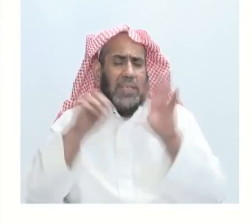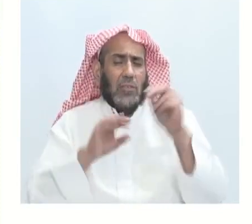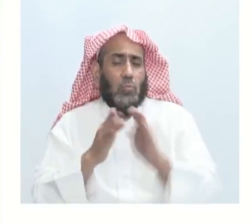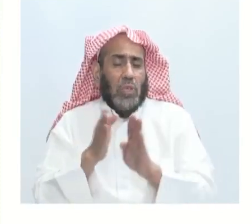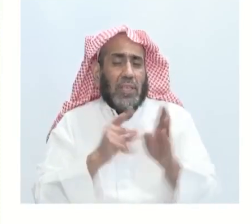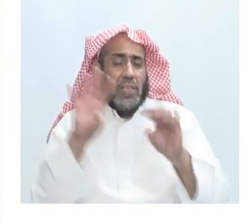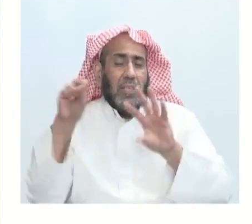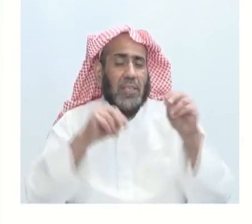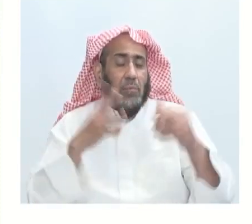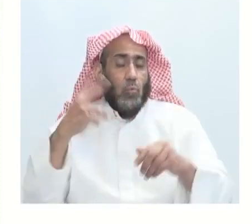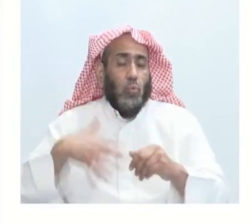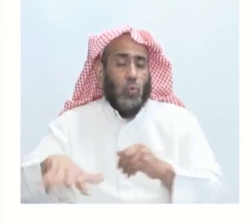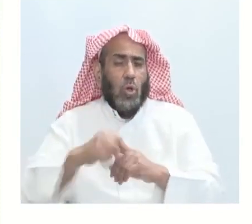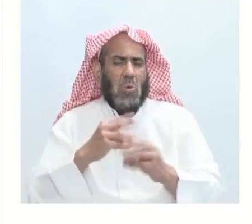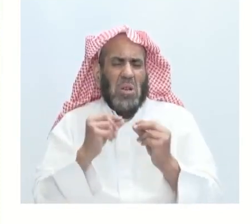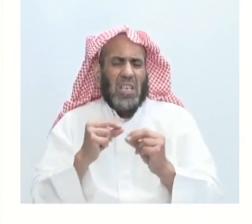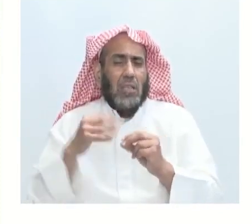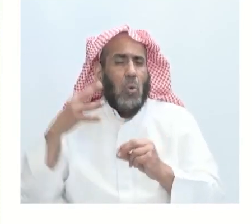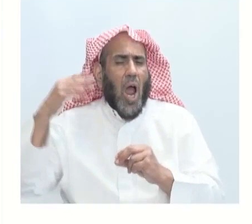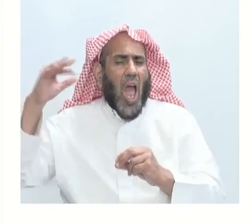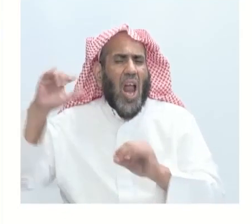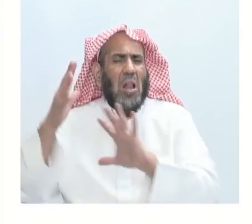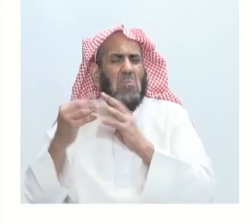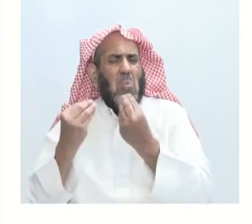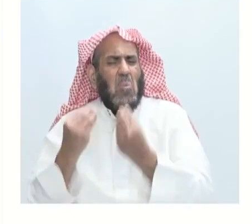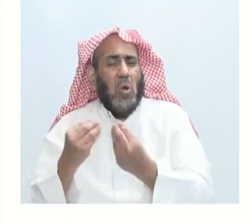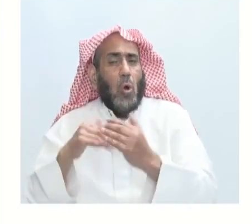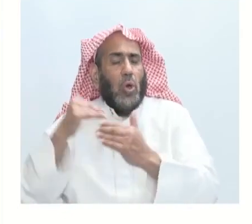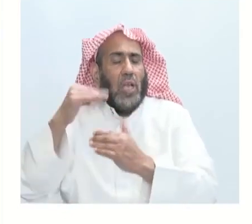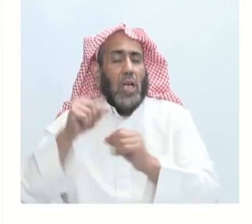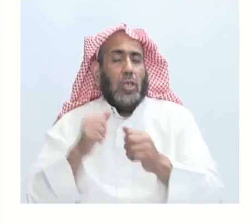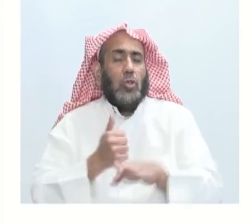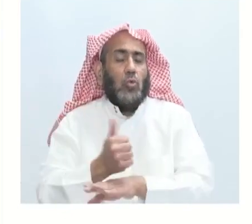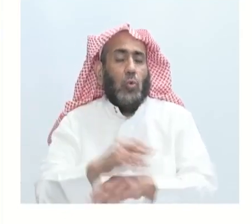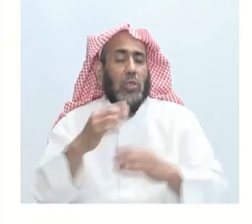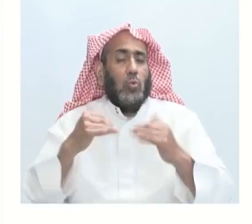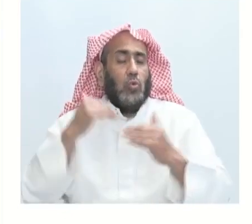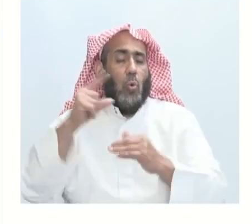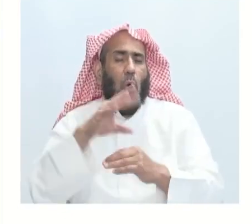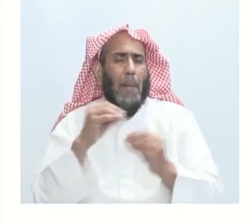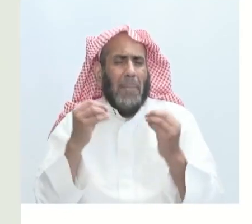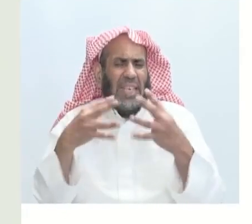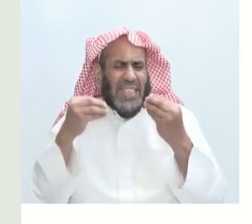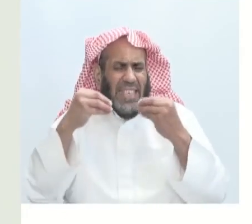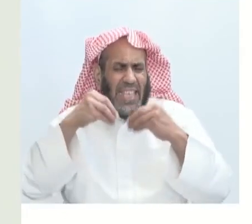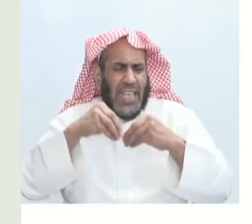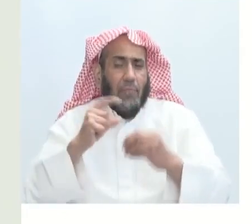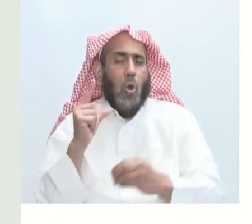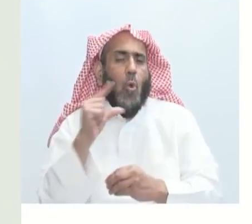القصه المسيره الوطنيه ونظره روايات الخيال العلمي وارتقاء اسلوب القصص والروايات وسمو اللغه مع تكثيفها